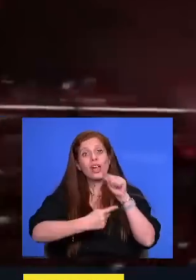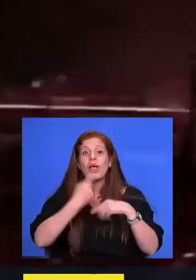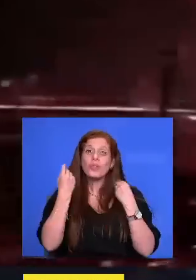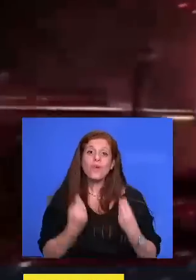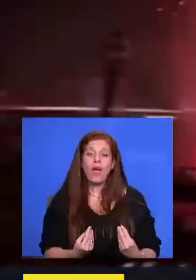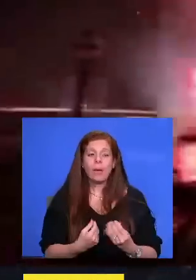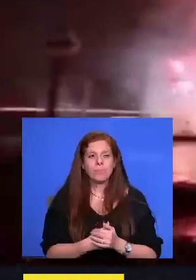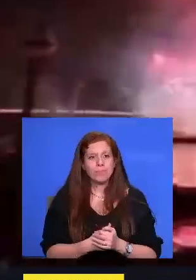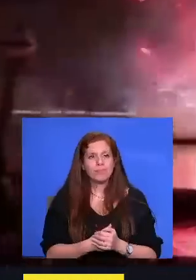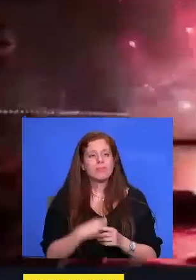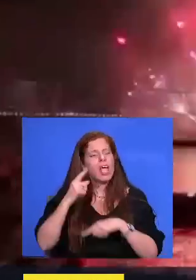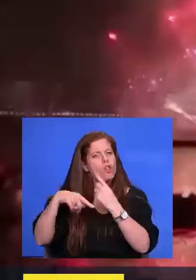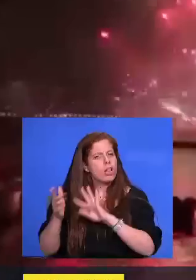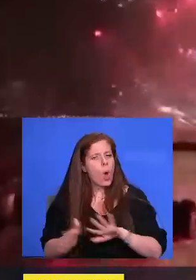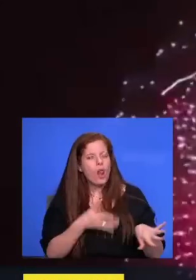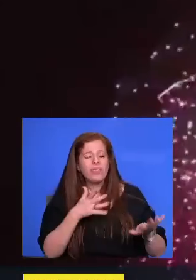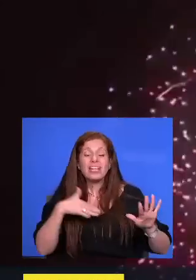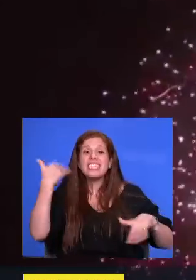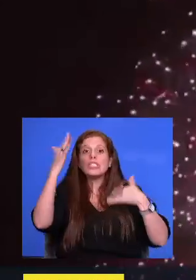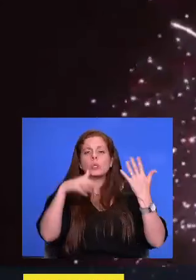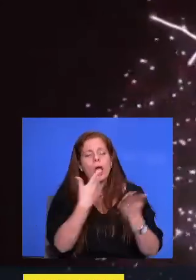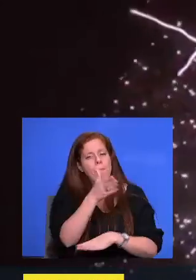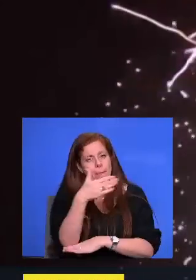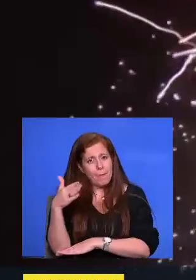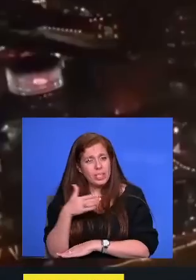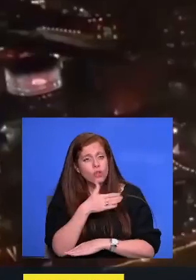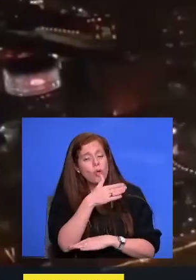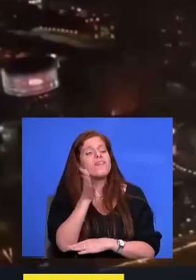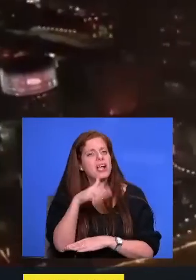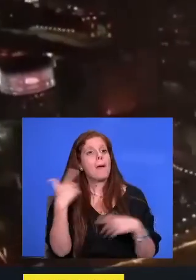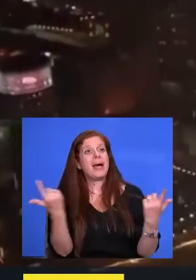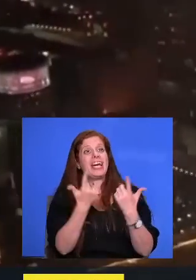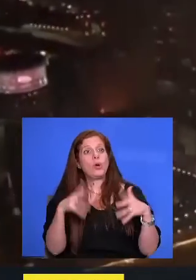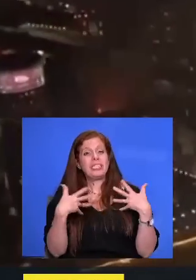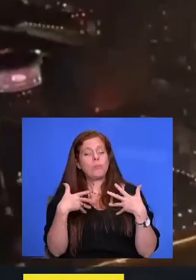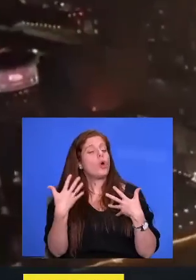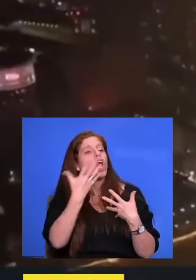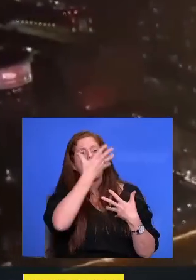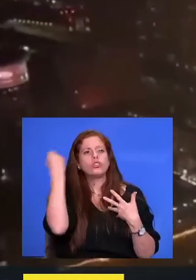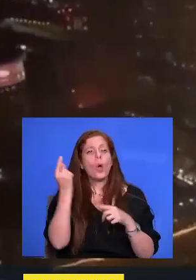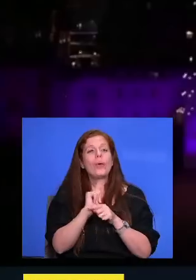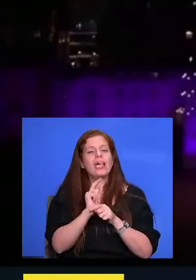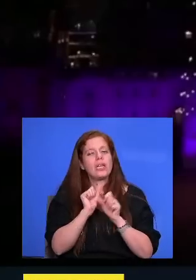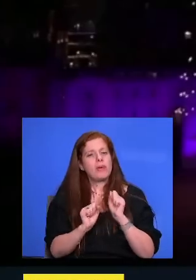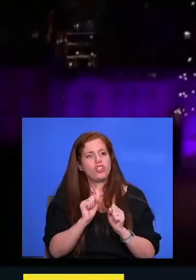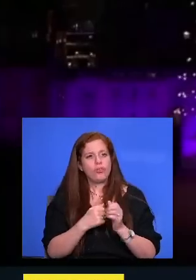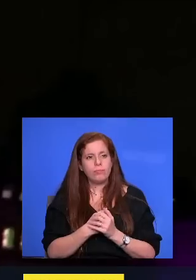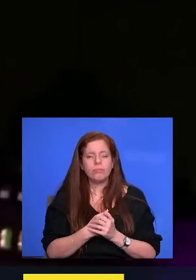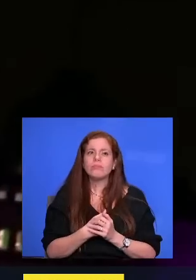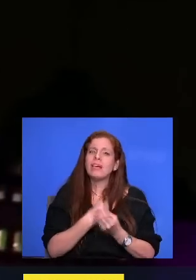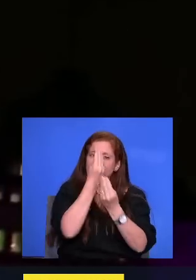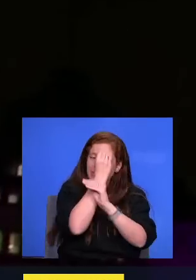השנה החולפת הייתה סוערת במדינות רבות בעולם וגם בחגיגות השמחות לא שכחו את הרגעים הקשים. I declare before you